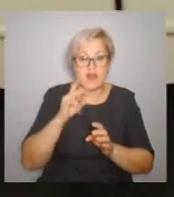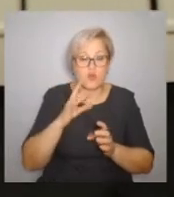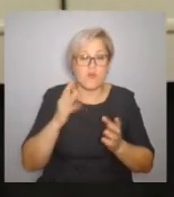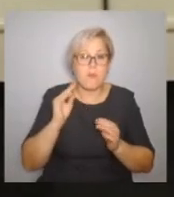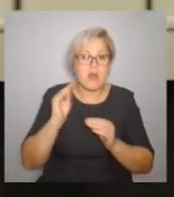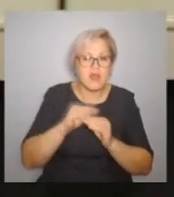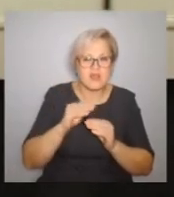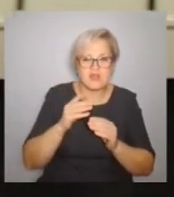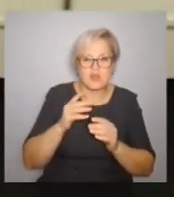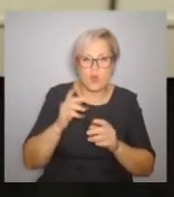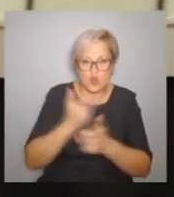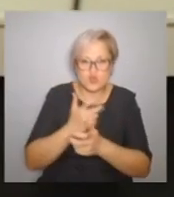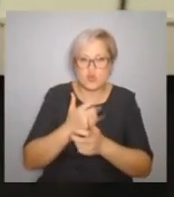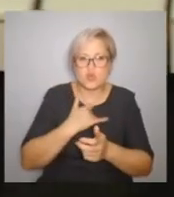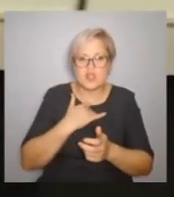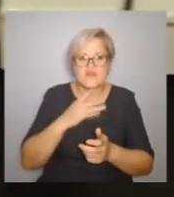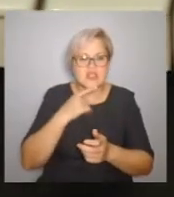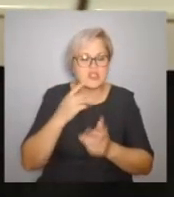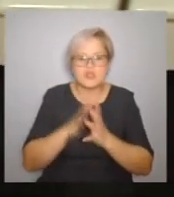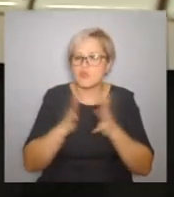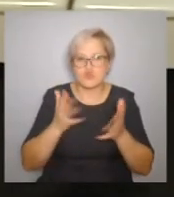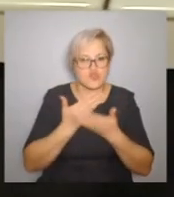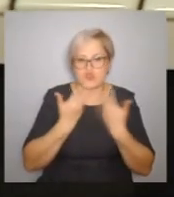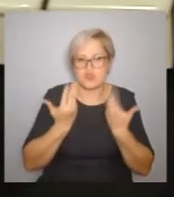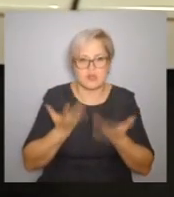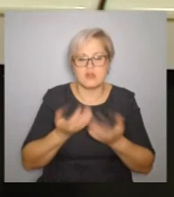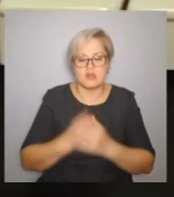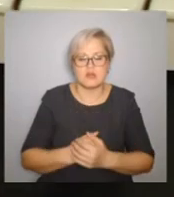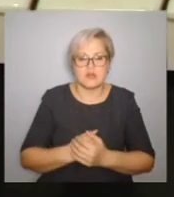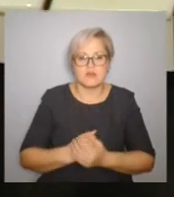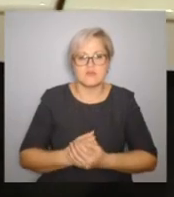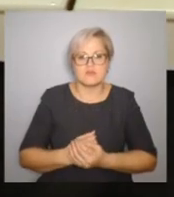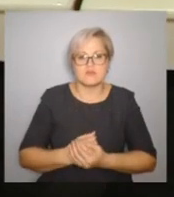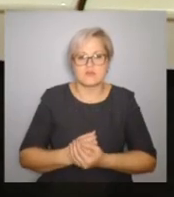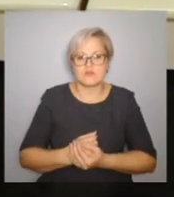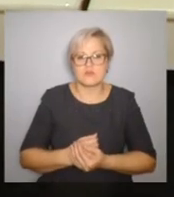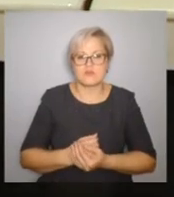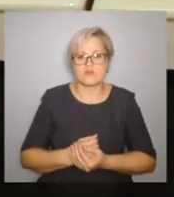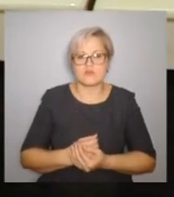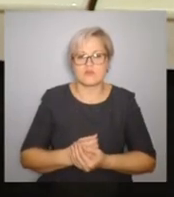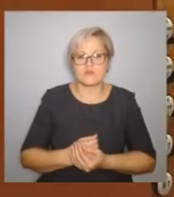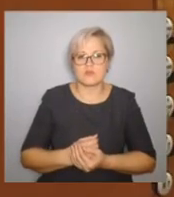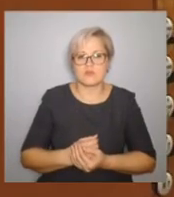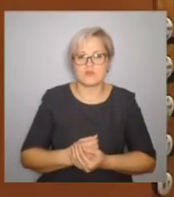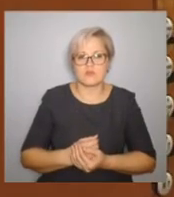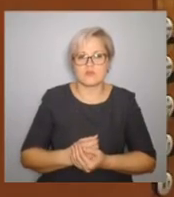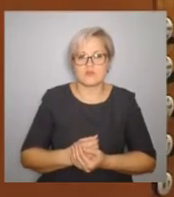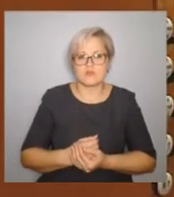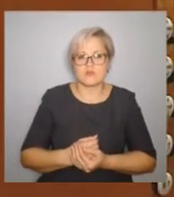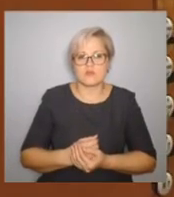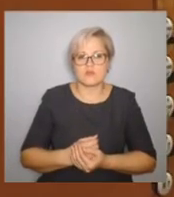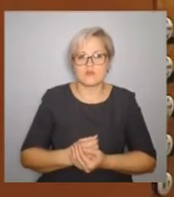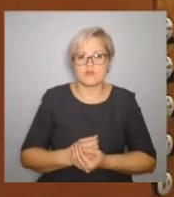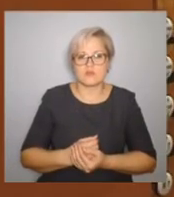такую структуру, близкую нашему, так сказать, духу северному. Таких органов, вот, покрытых такой